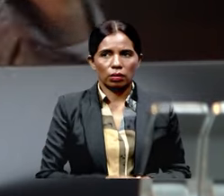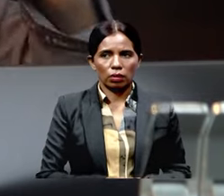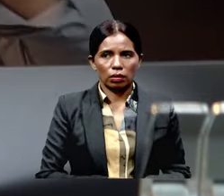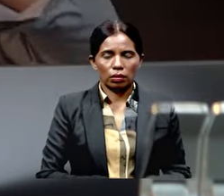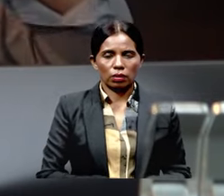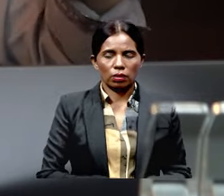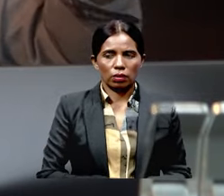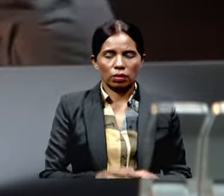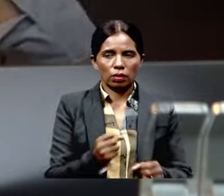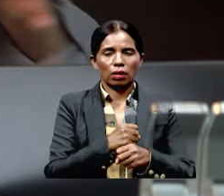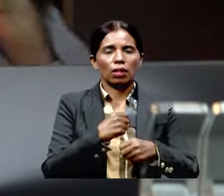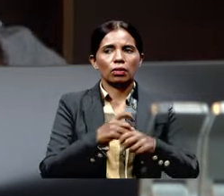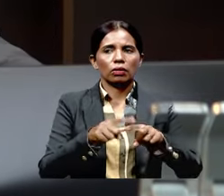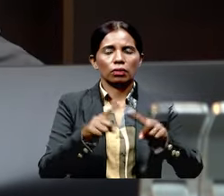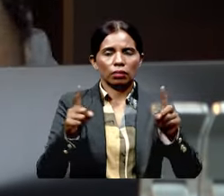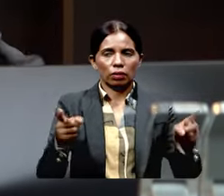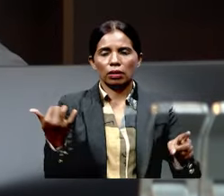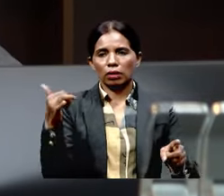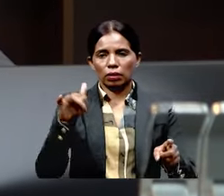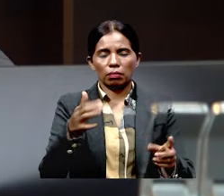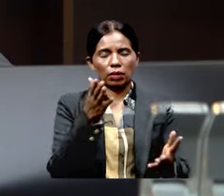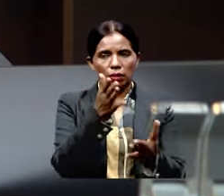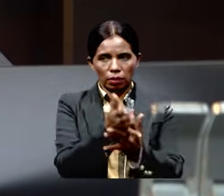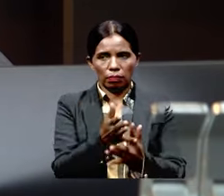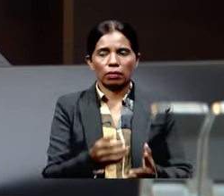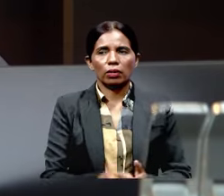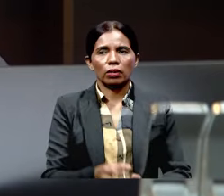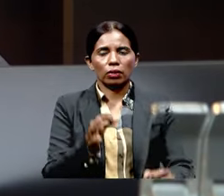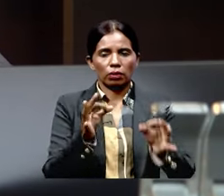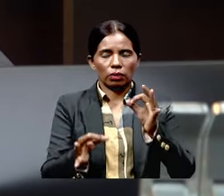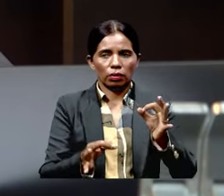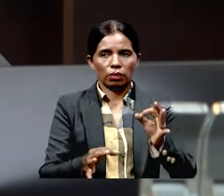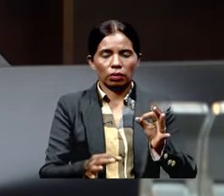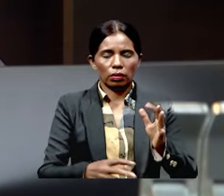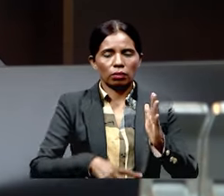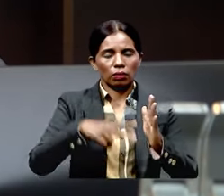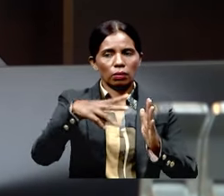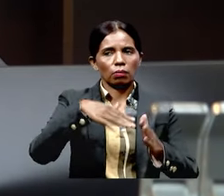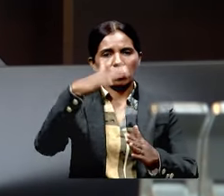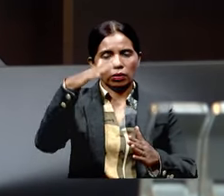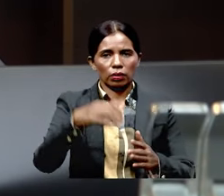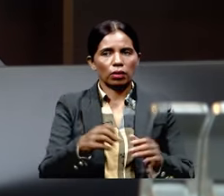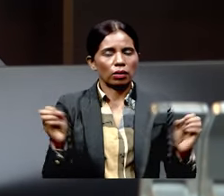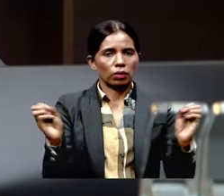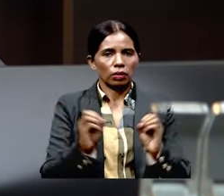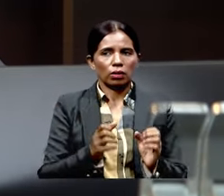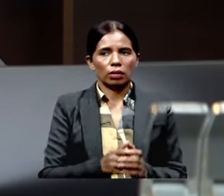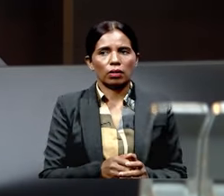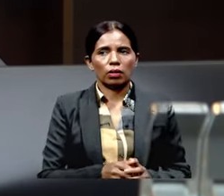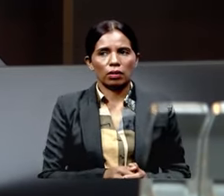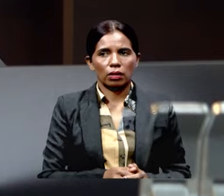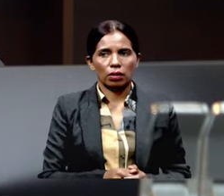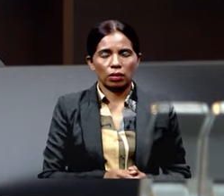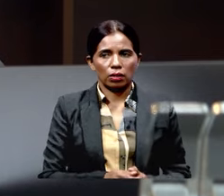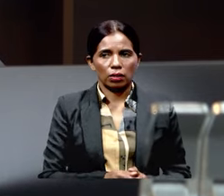maka às vezes hal diferença entre semak tam semak pele tama ne mas kini abele nia nota vot la sura det nem la sura nem